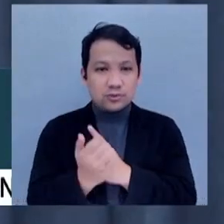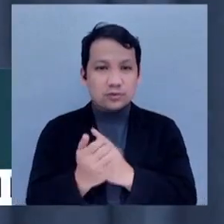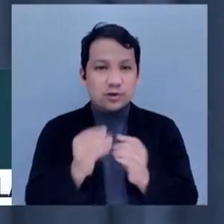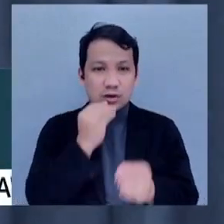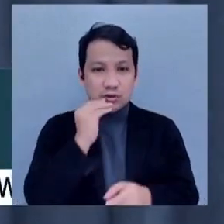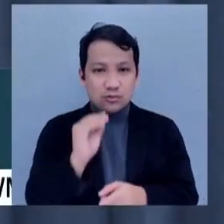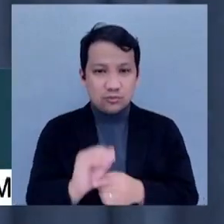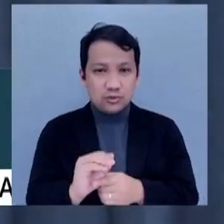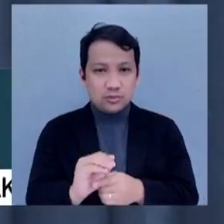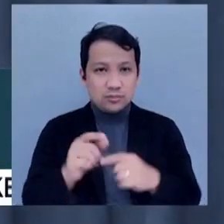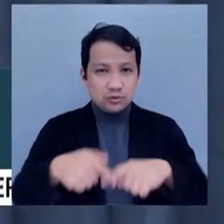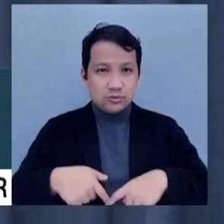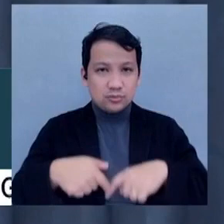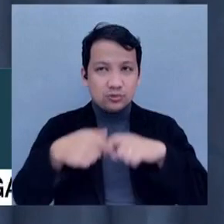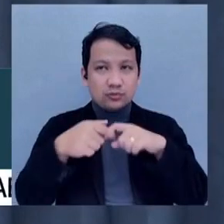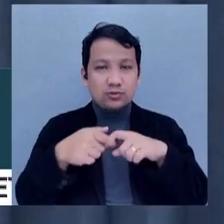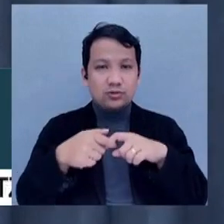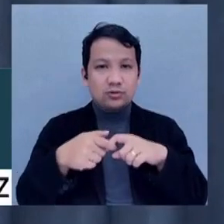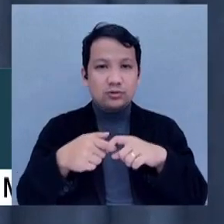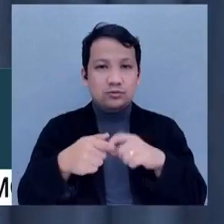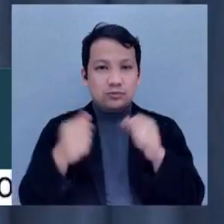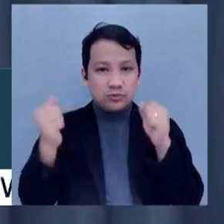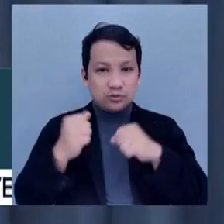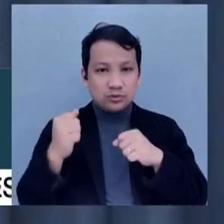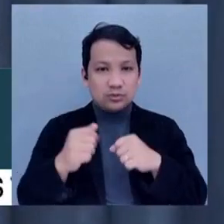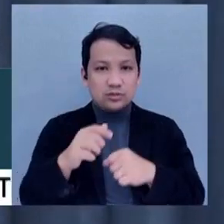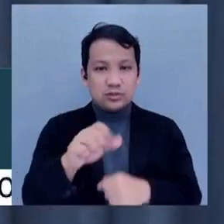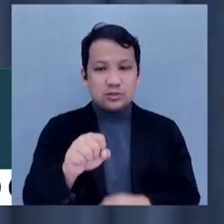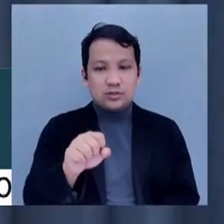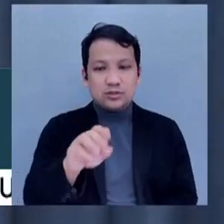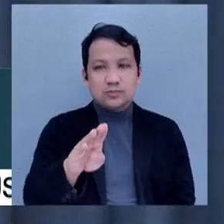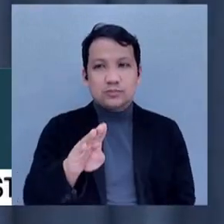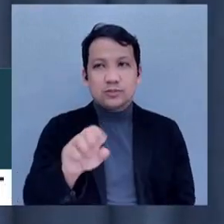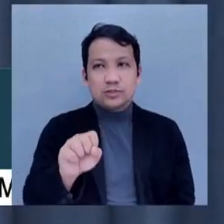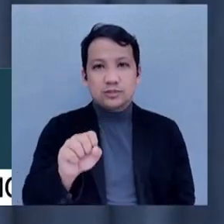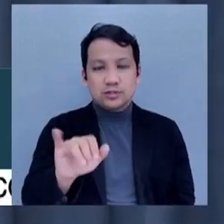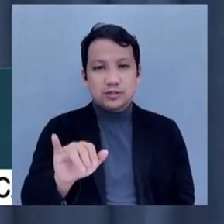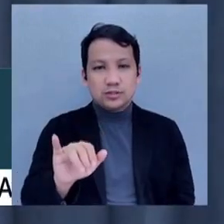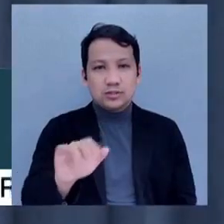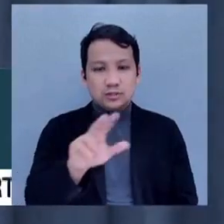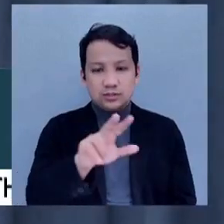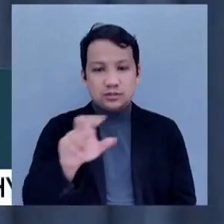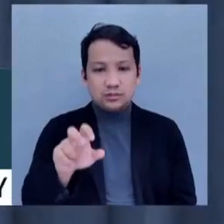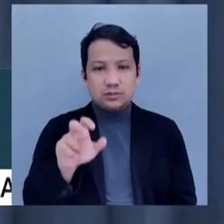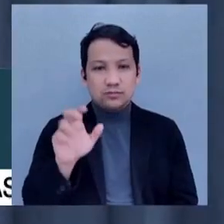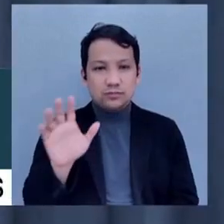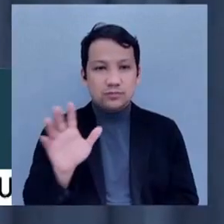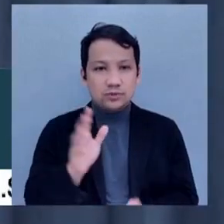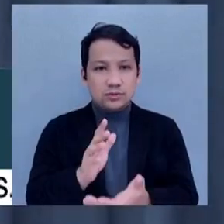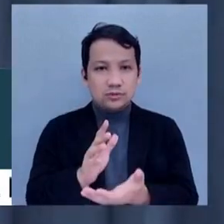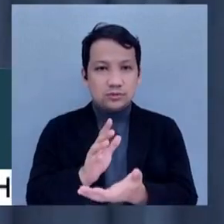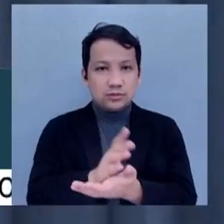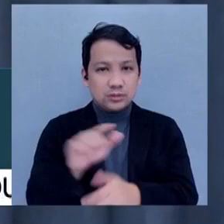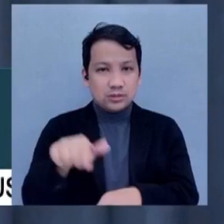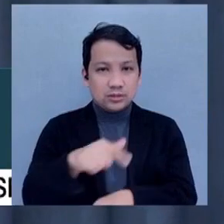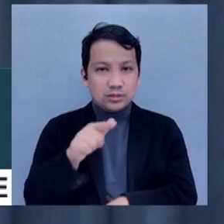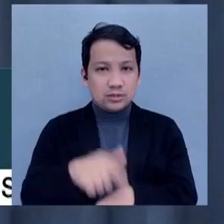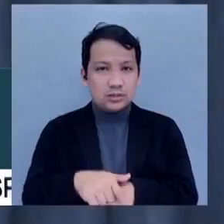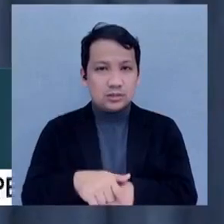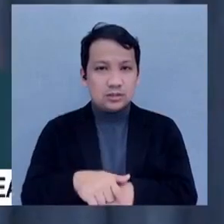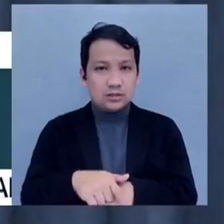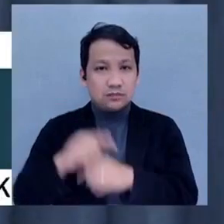its lease agreement with SBSI over a 353-hectare land. Kung bababa din yung mga